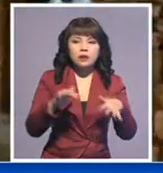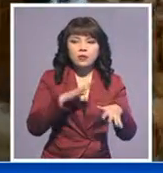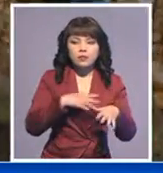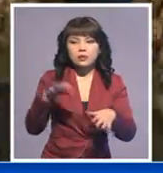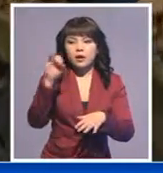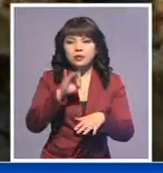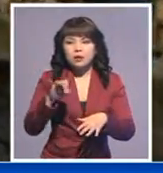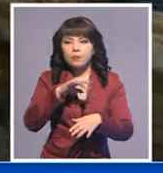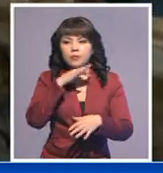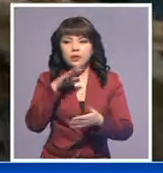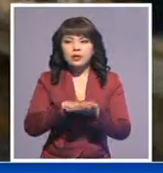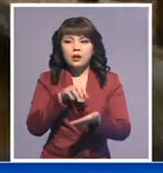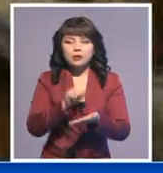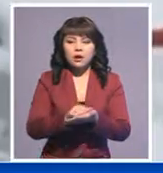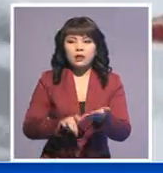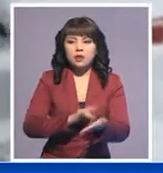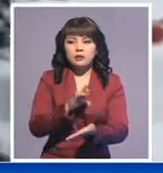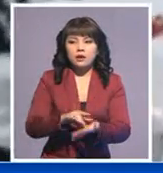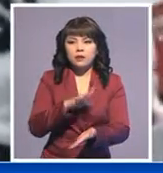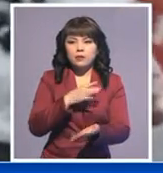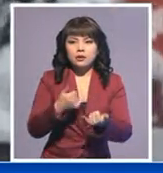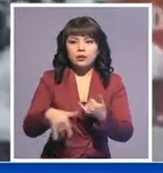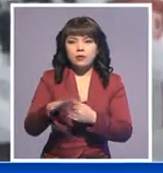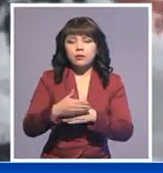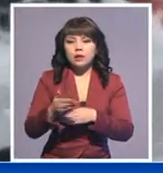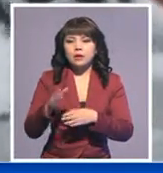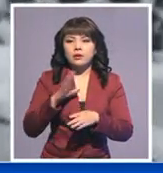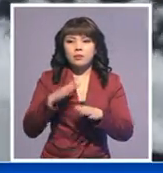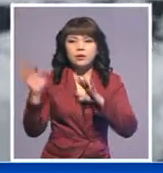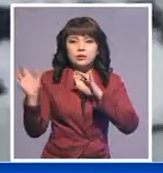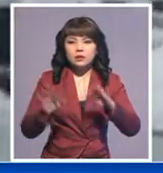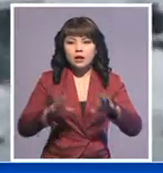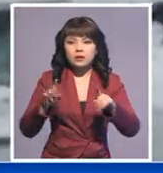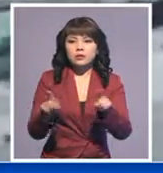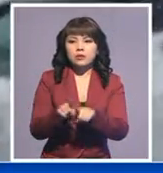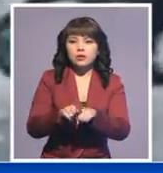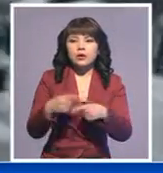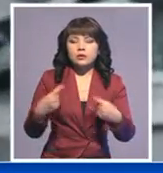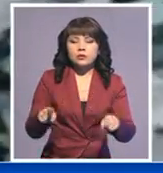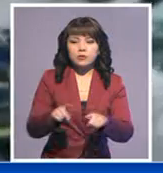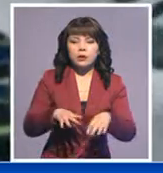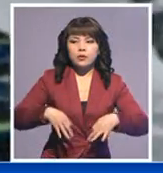тарихи орталығына зақым келтірілген. Ал елдің теріскейінде қар көшкіні жүріп, көліктер жолда қалды.